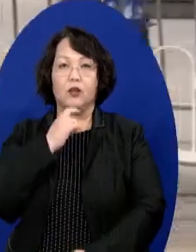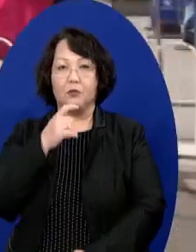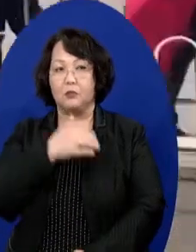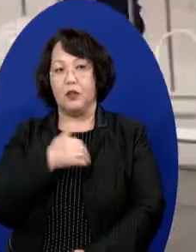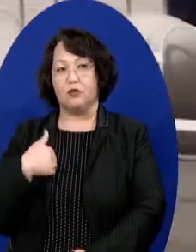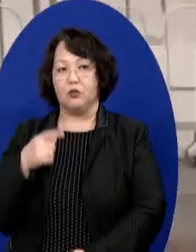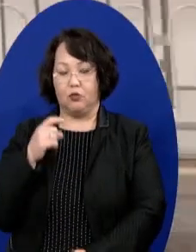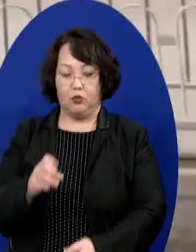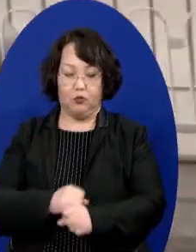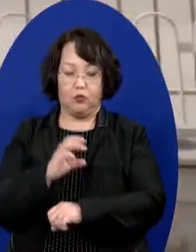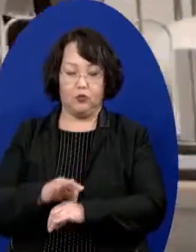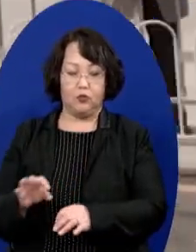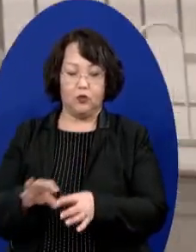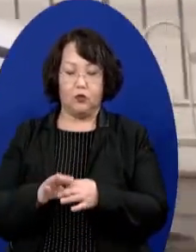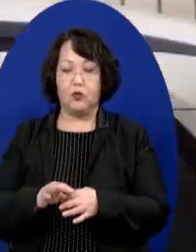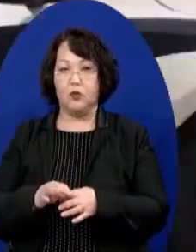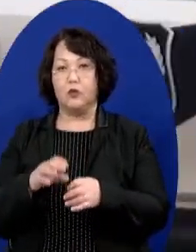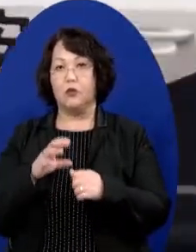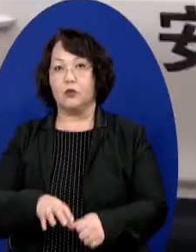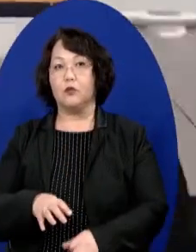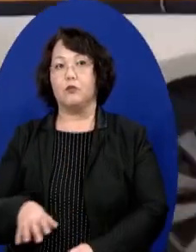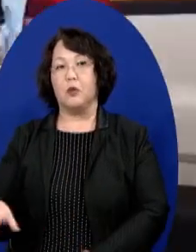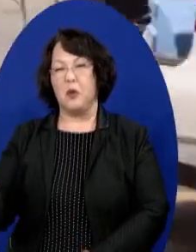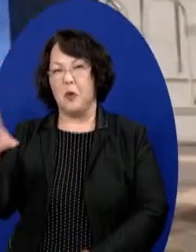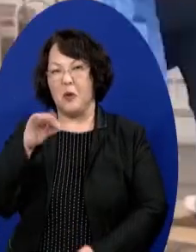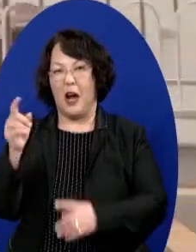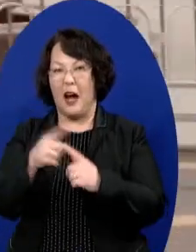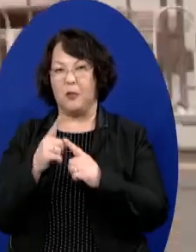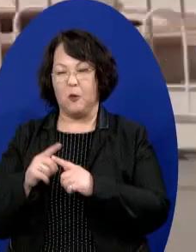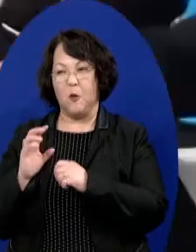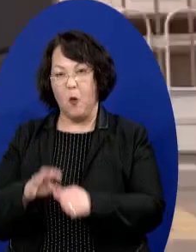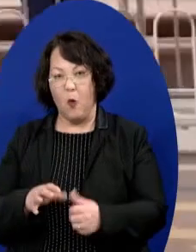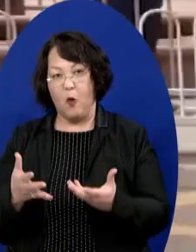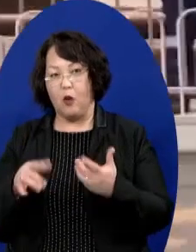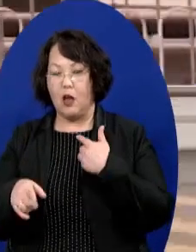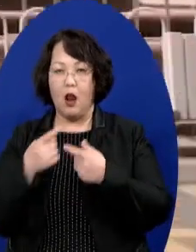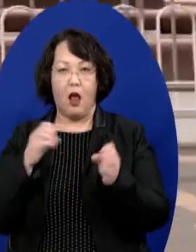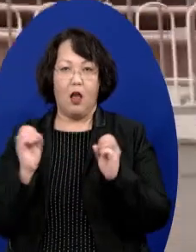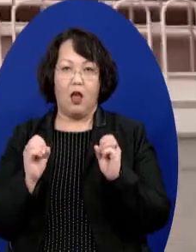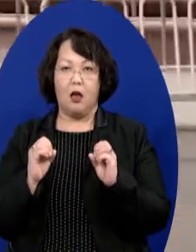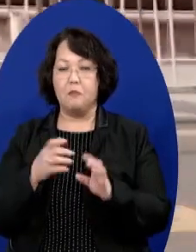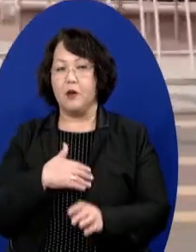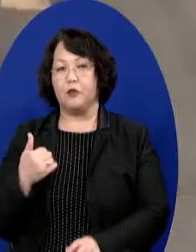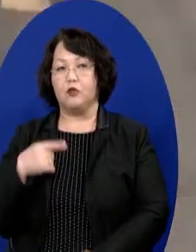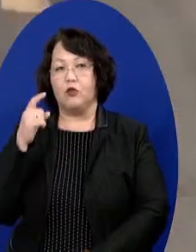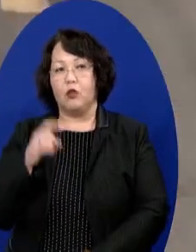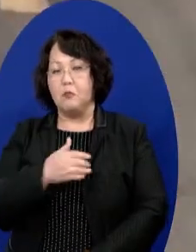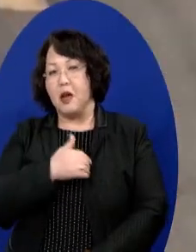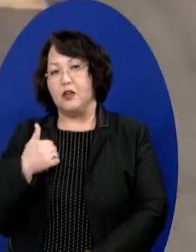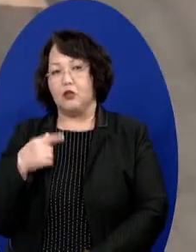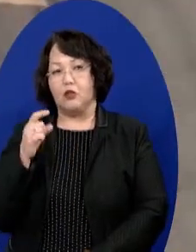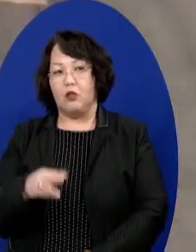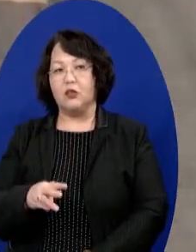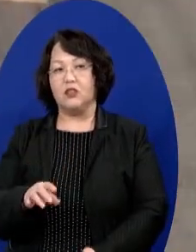хотод цар тахлын халдварын улмаас хөл хорог бүхэлд нь тогтоох хэсэг тухай одоогоор яригдаагүй байна. За одоогийн байдлаар Бээжин хотын эрх баригчид халдвар